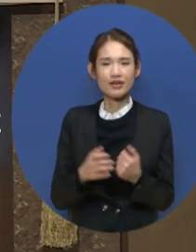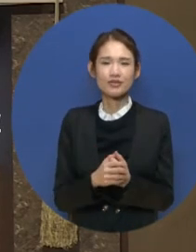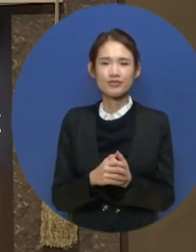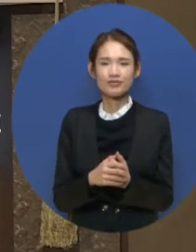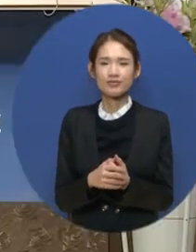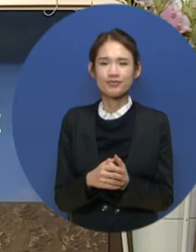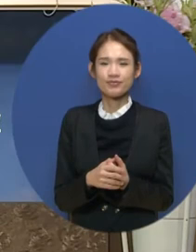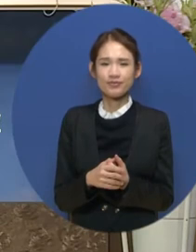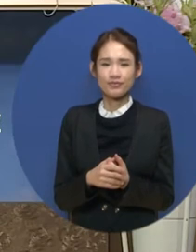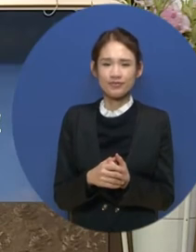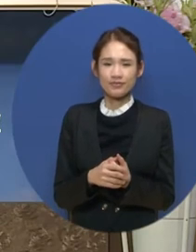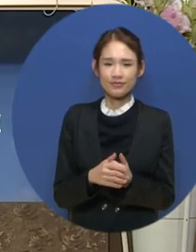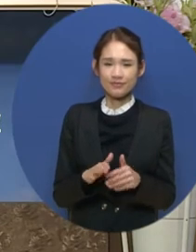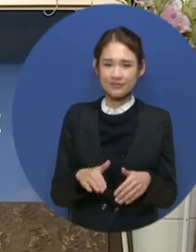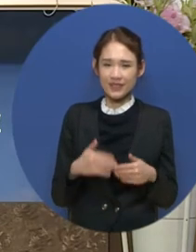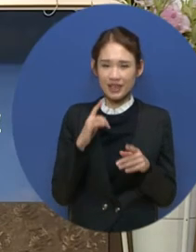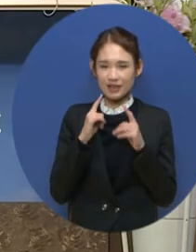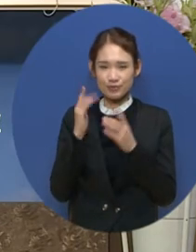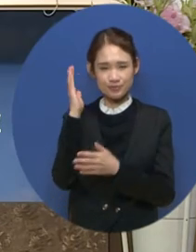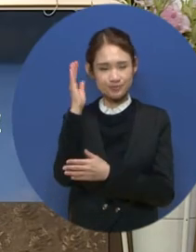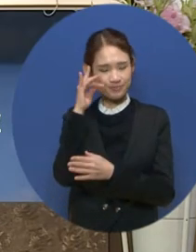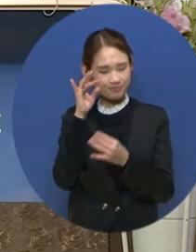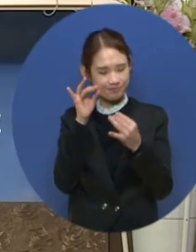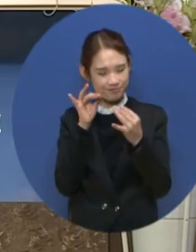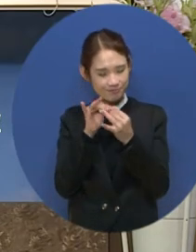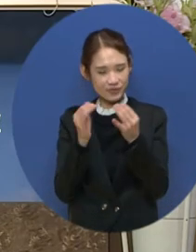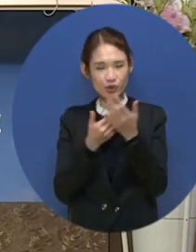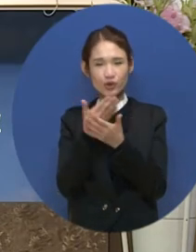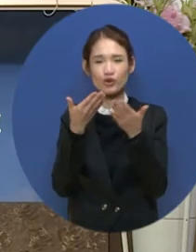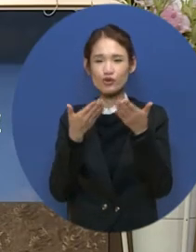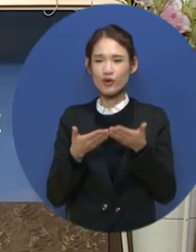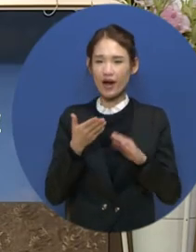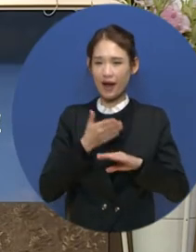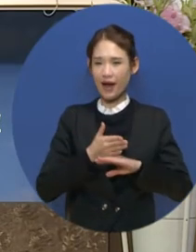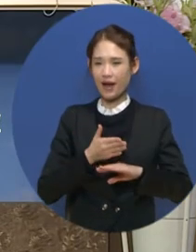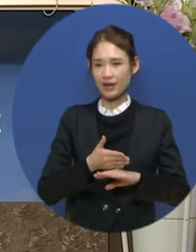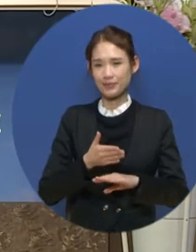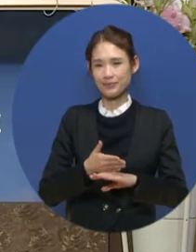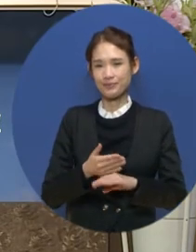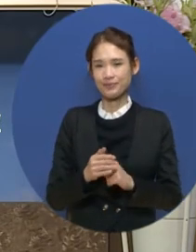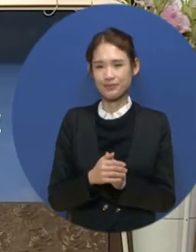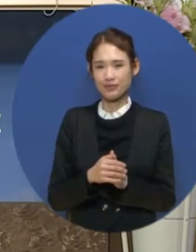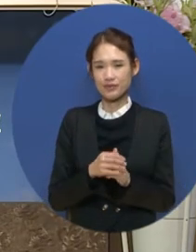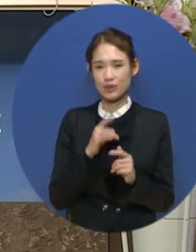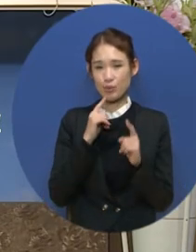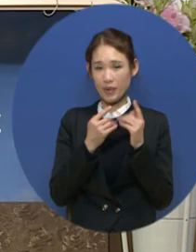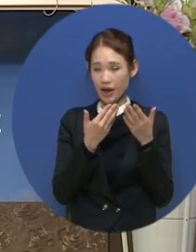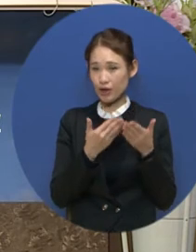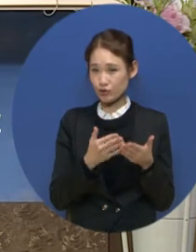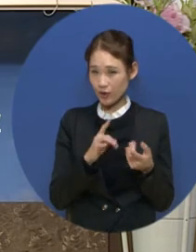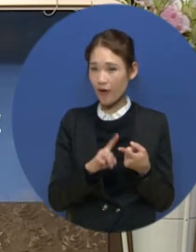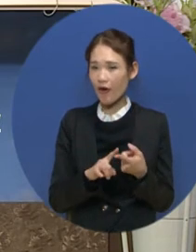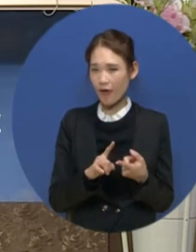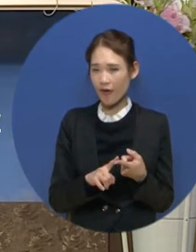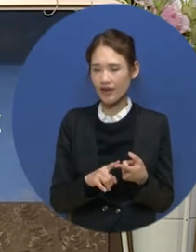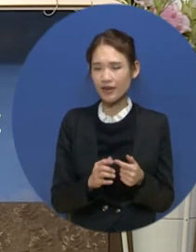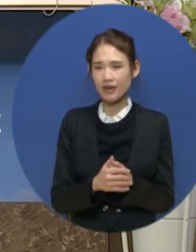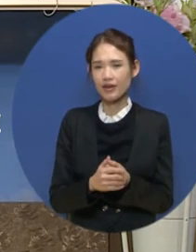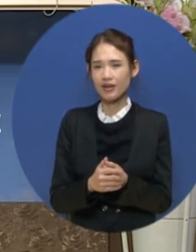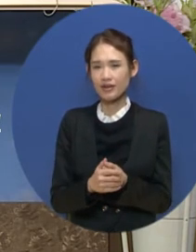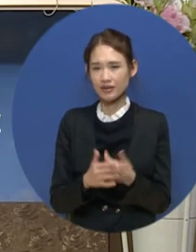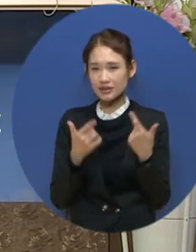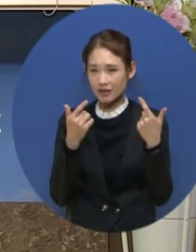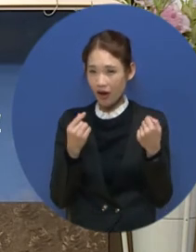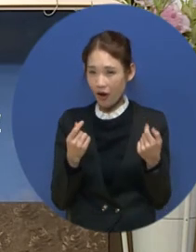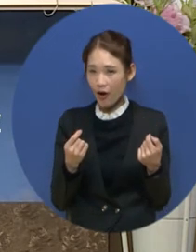오고 있습니다 이런 따뜻한 이야기들을 공유해 주셔서 정말 감사드립니다 말씀 처음에 이크 말씀해 주셨던 분 처럼